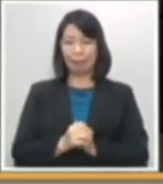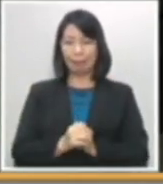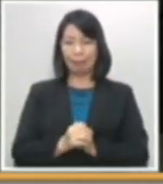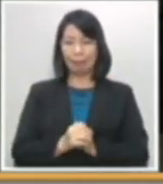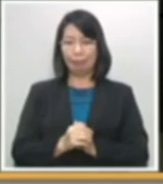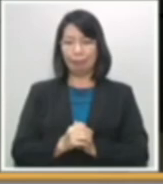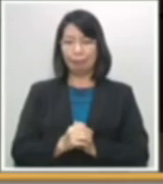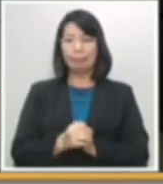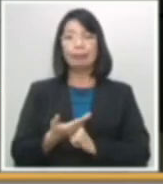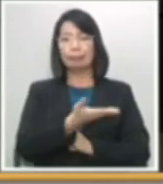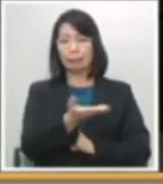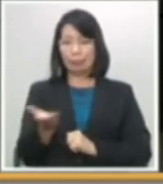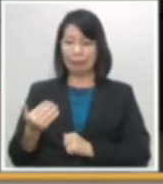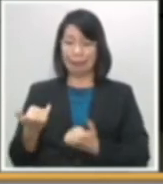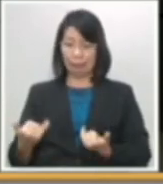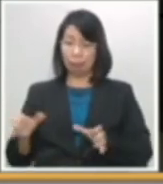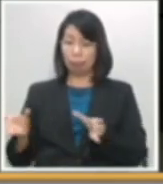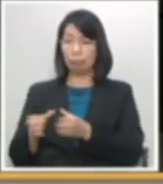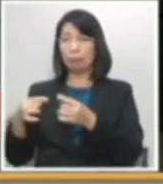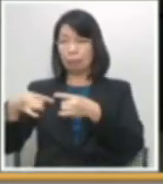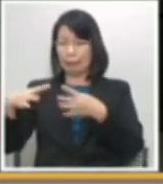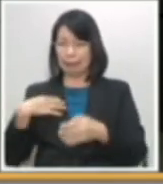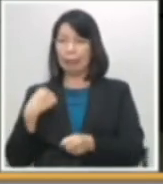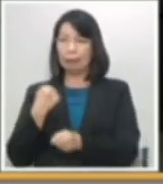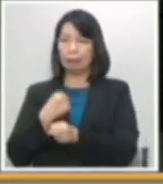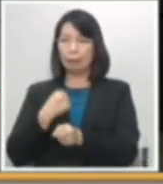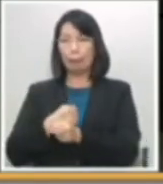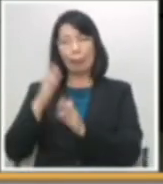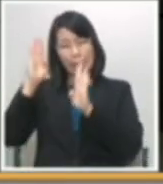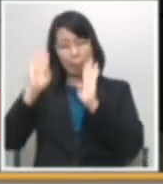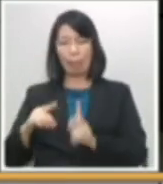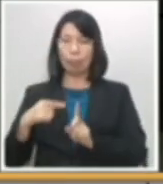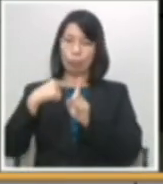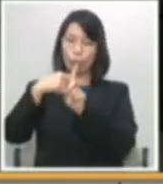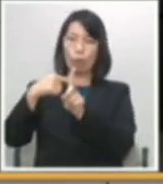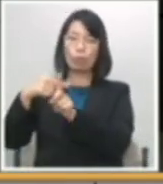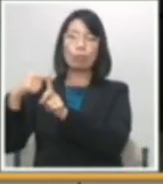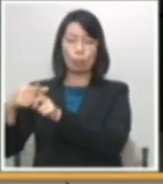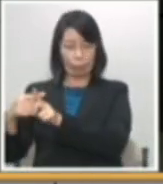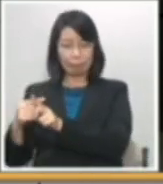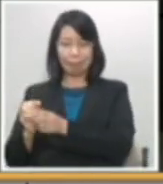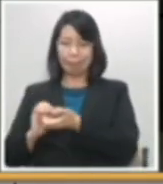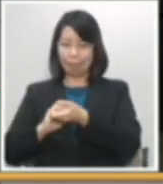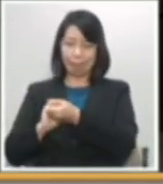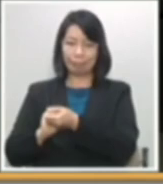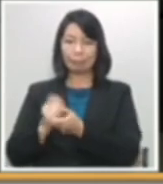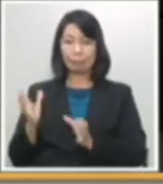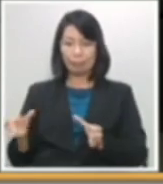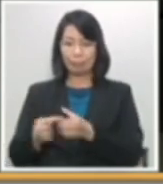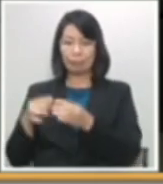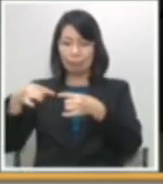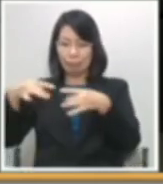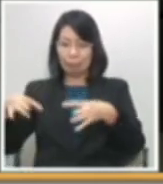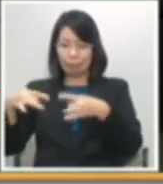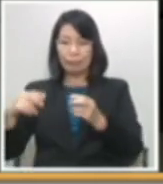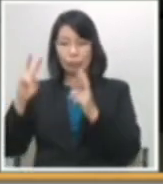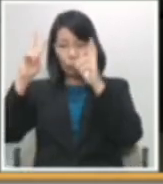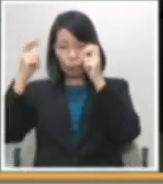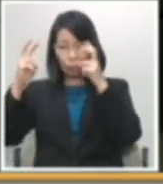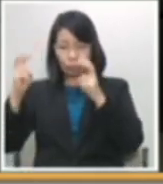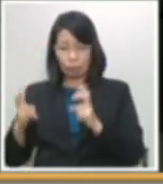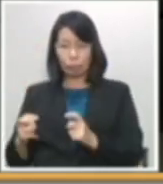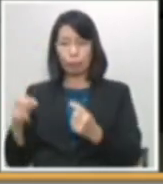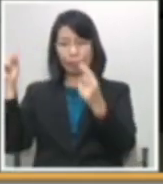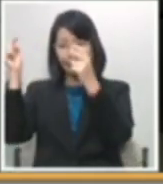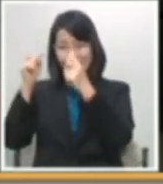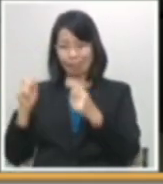อมที่จะทำงานในทางสร้างสรรค์ท่านสังเกตดูนะ2วันที่ผ่านมาเนี่ย พรรคฝ่ายค้านอภิปรายในประเด็นในสิ่งที่เป็นไป